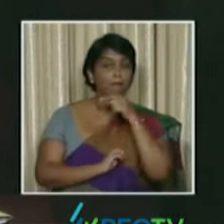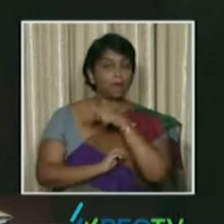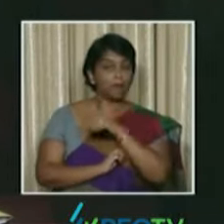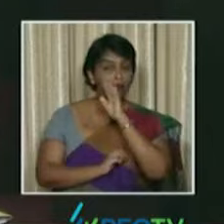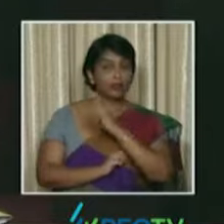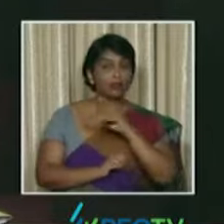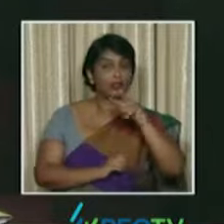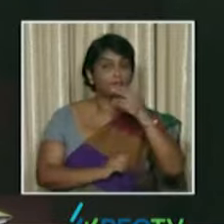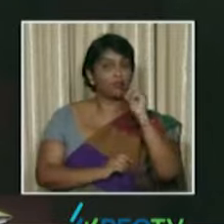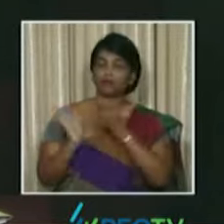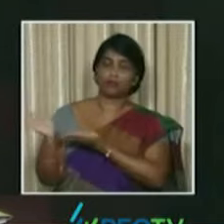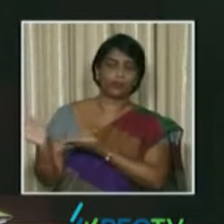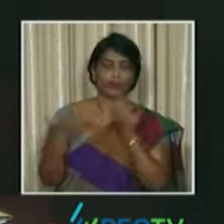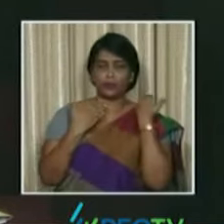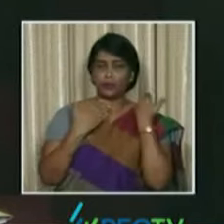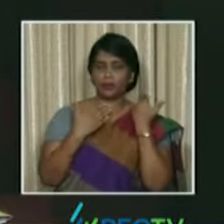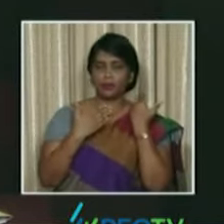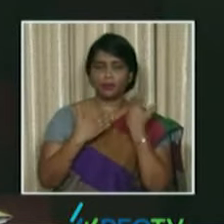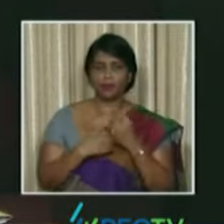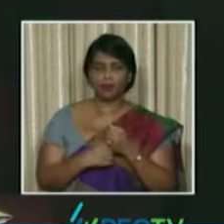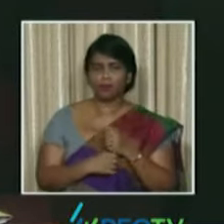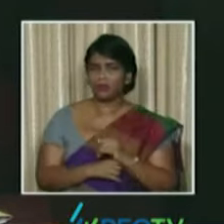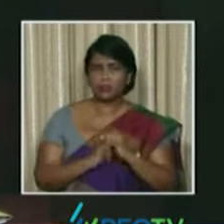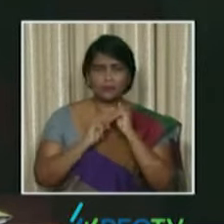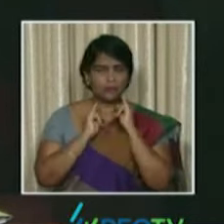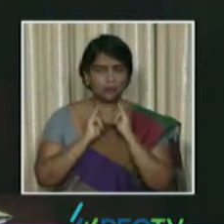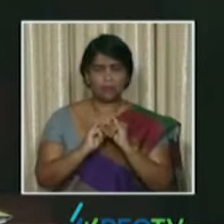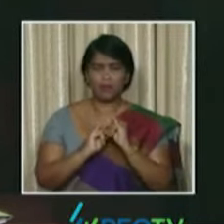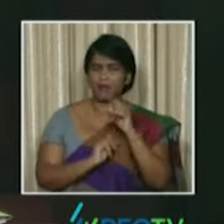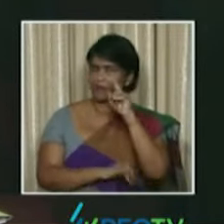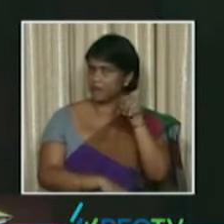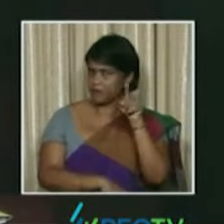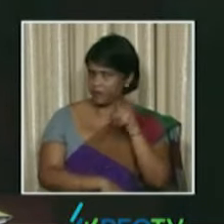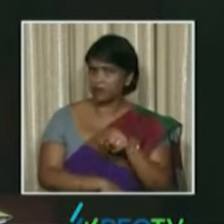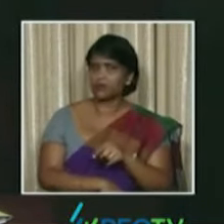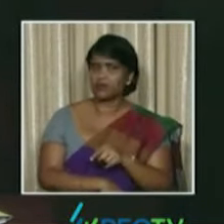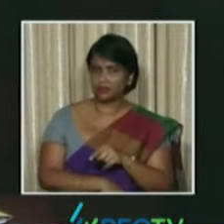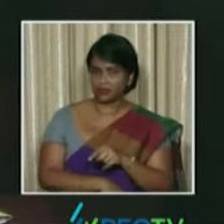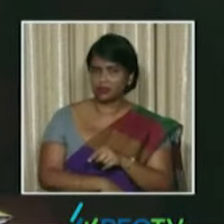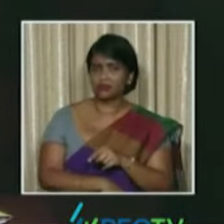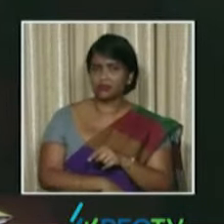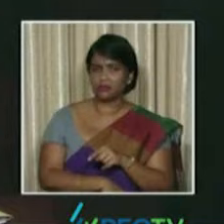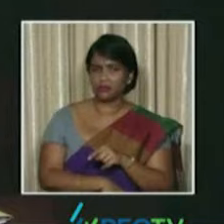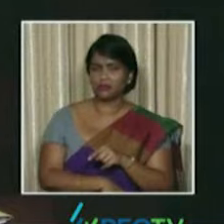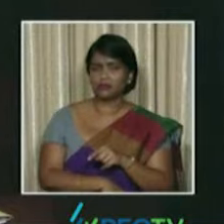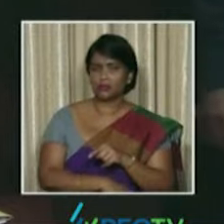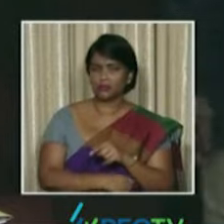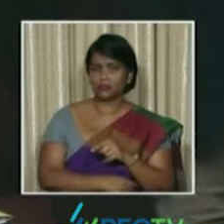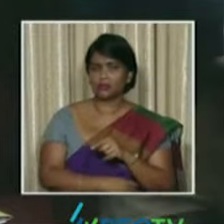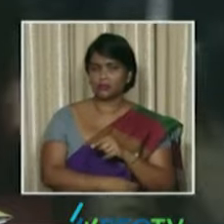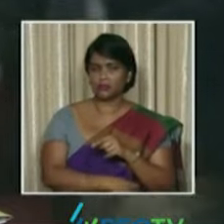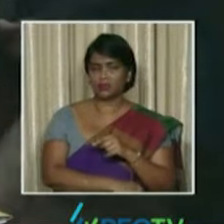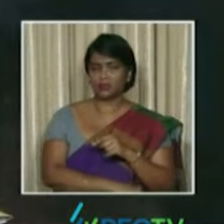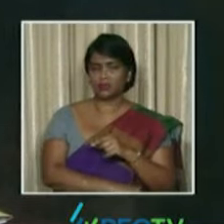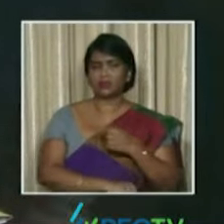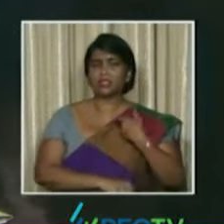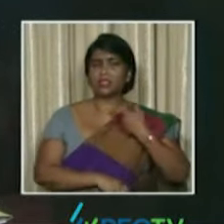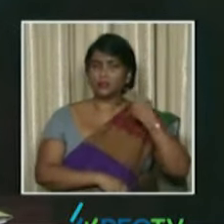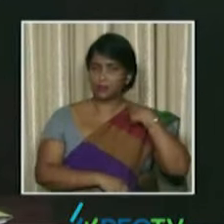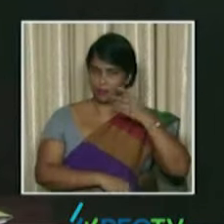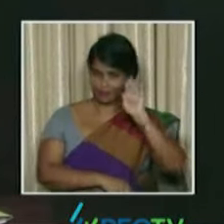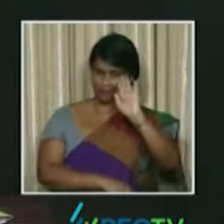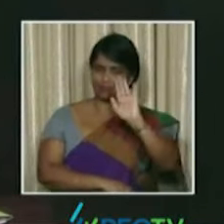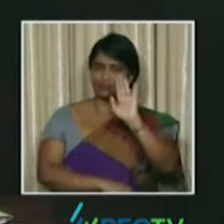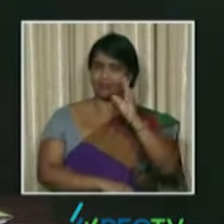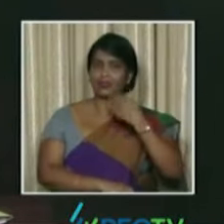හිටපු 250ම ඉවත් කරන්න. ඒක හරි අසාධාරණයි. ඒක වැරදි. පක්ෂනායක තමයි ඊයේත් අපි කාලනේදී විනාඩි 12ක් විතර නාස්ති කරා. පොඩ්ඩක් ඉන්නකෝ.